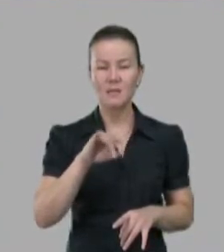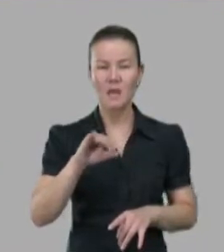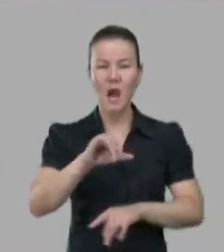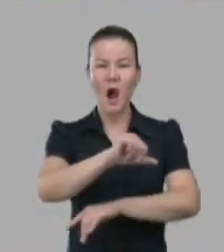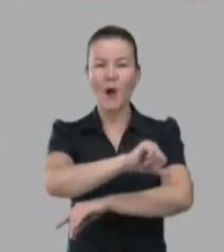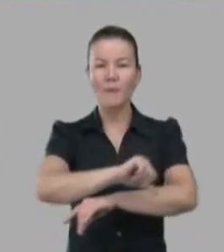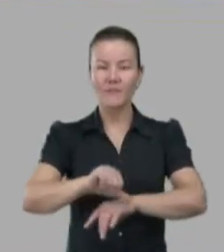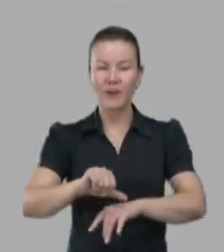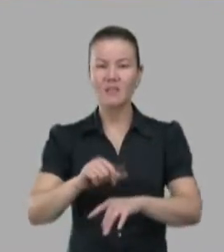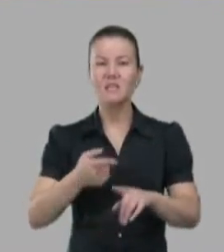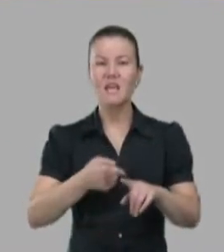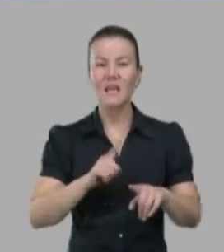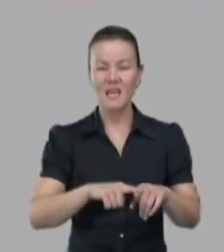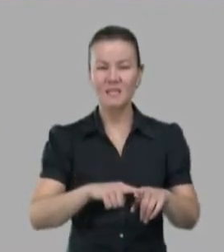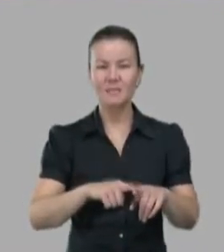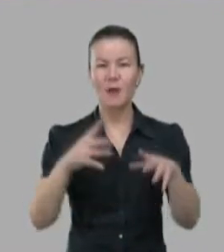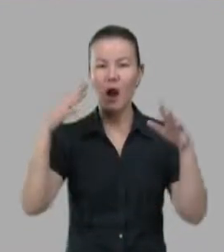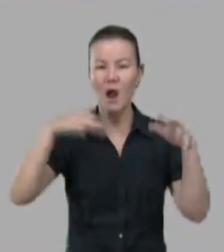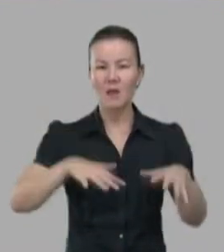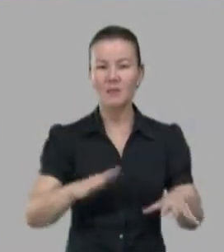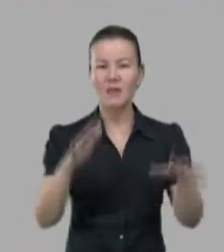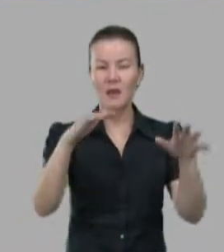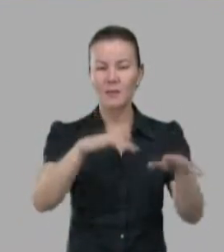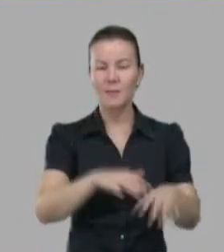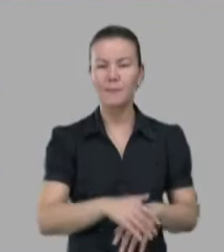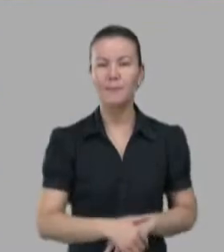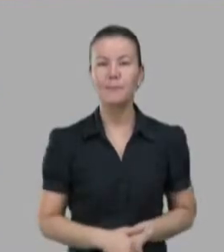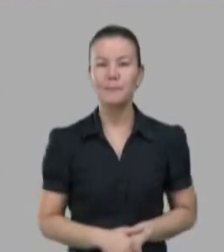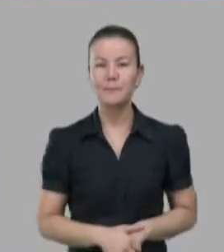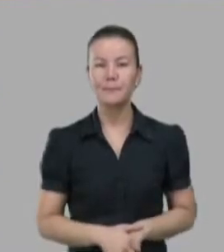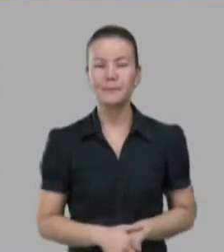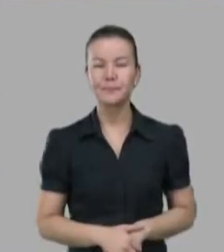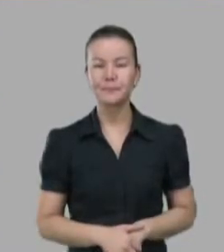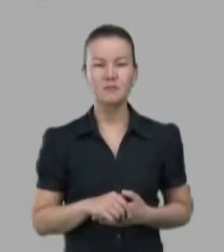омываются этим океаном.